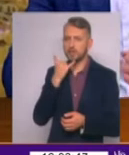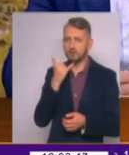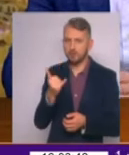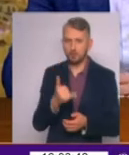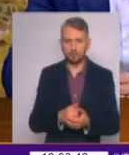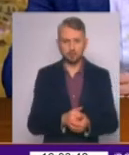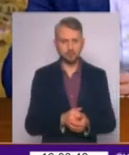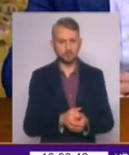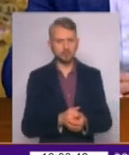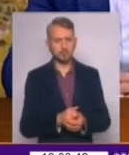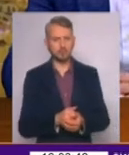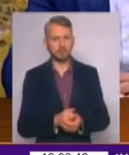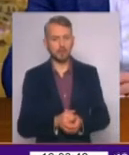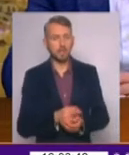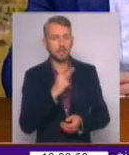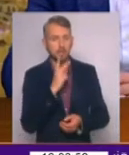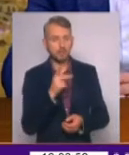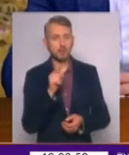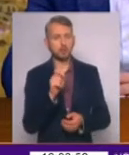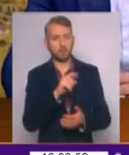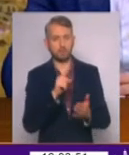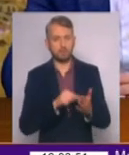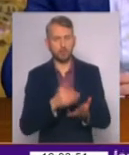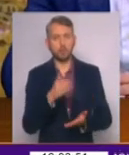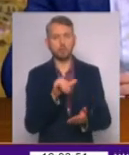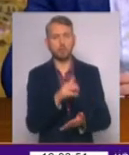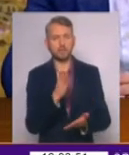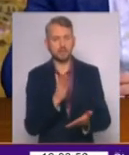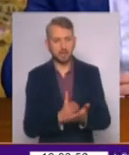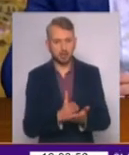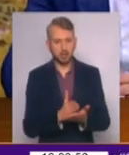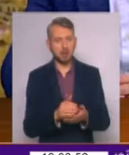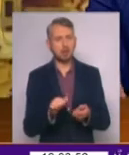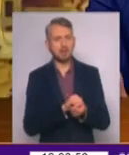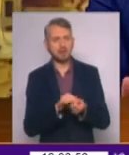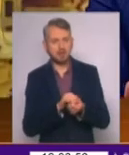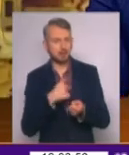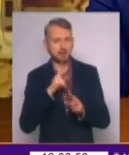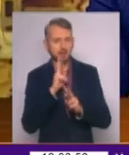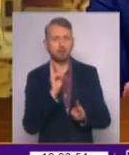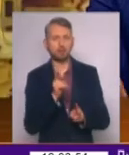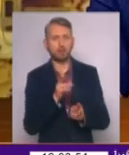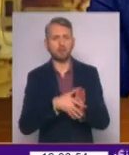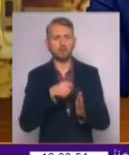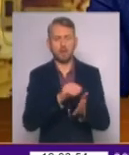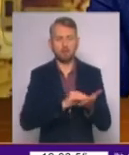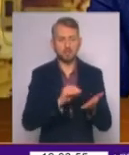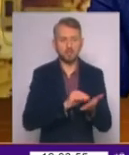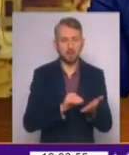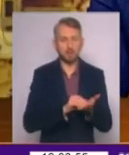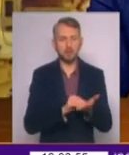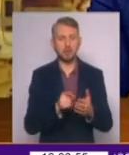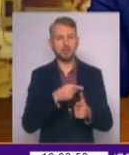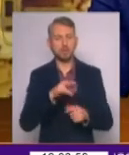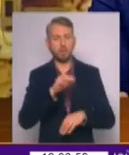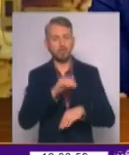так? Дивіться, з цього приводу. Якщо у вас є матеріали, я ж не знаю, хто заяву писав, по якому, чи по